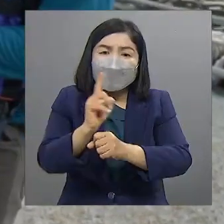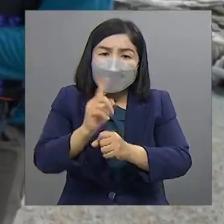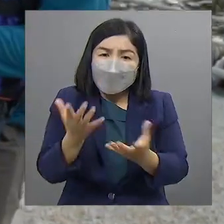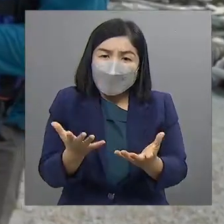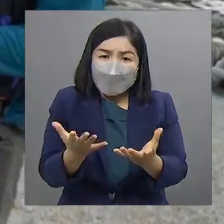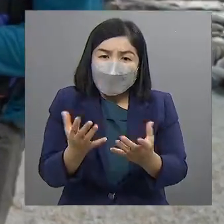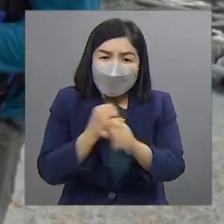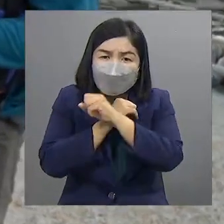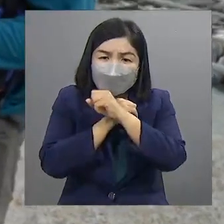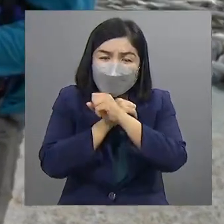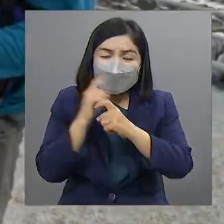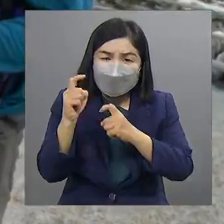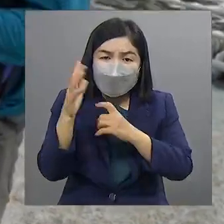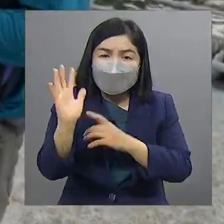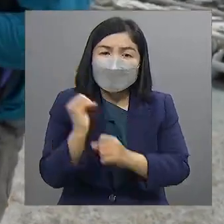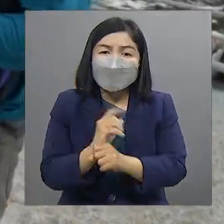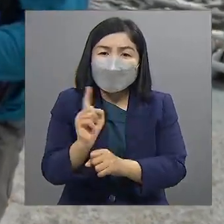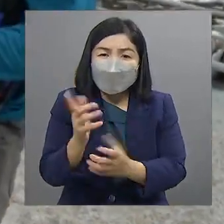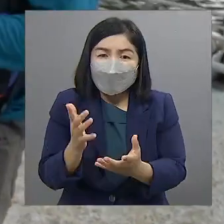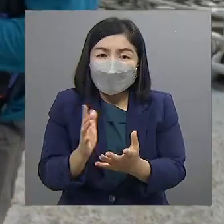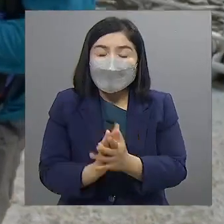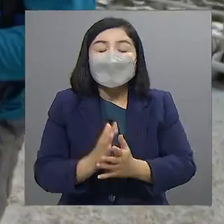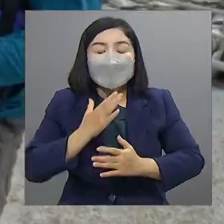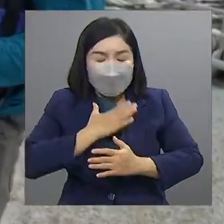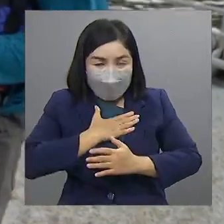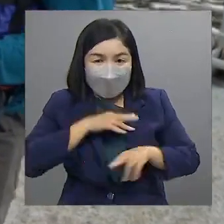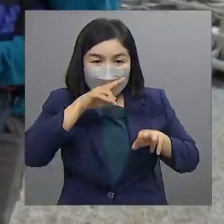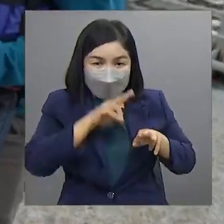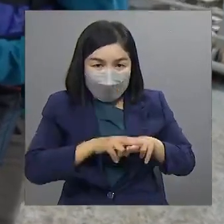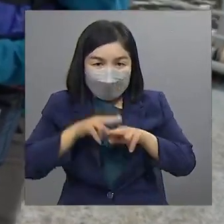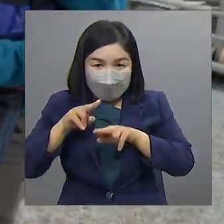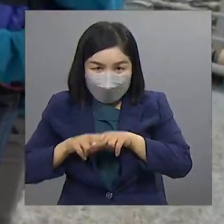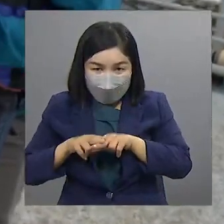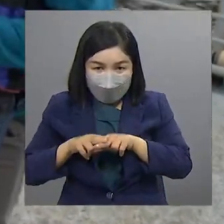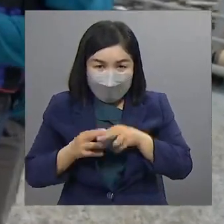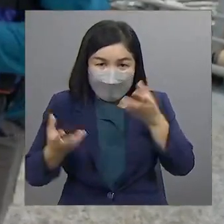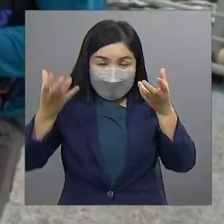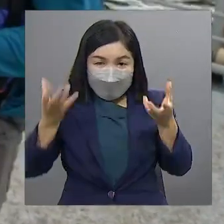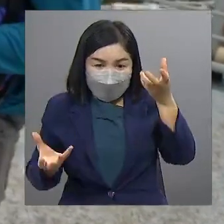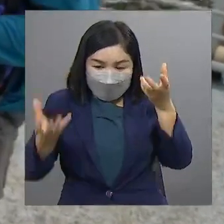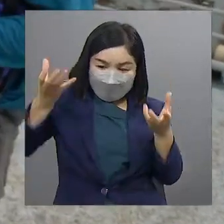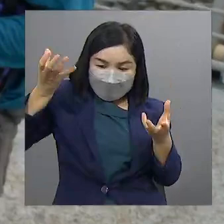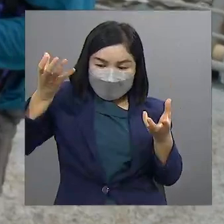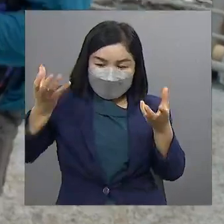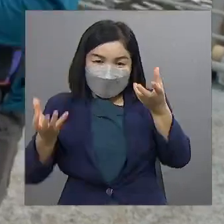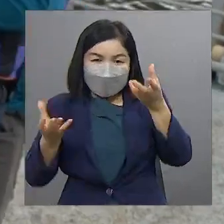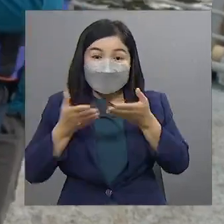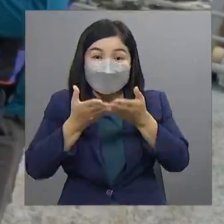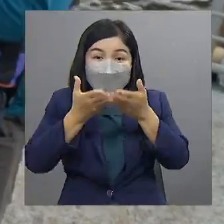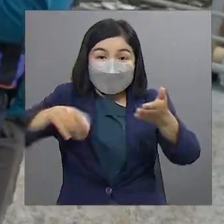ถ้าในตอนขับครับผู้โดยสารนะต้องนั่งให้เรือบาลานซ์ให้เรือบาลานซ์แบบตั้งตร